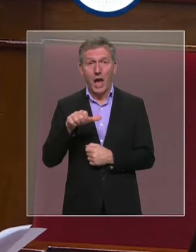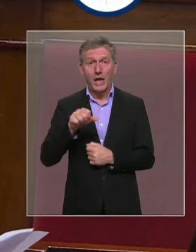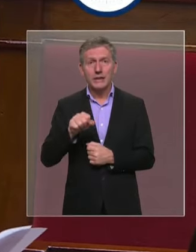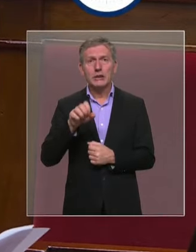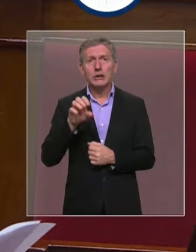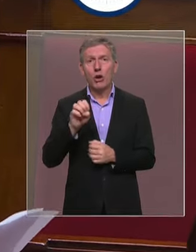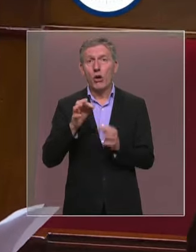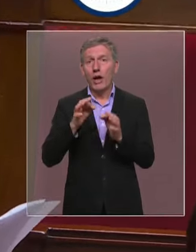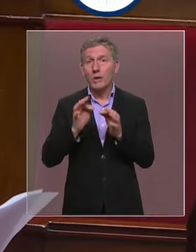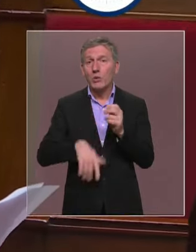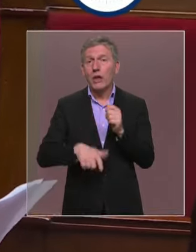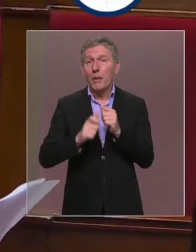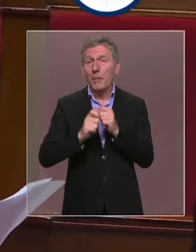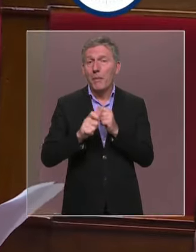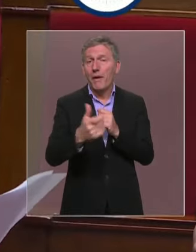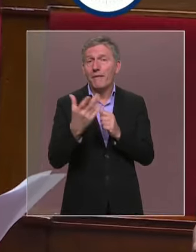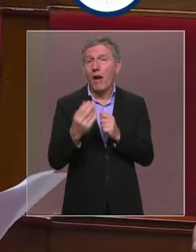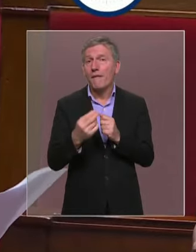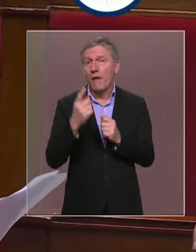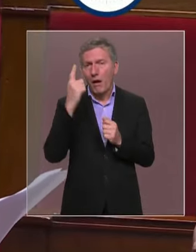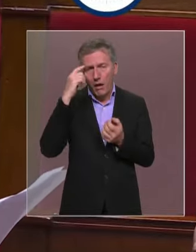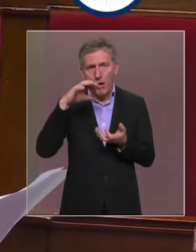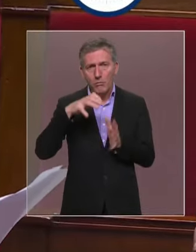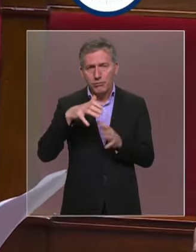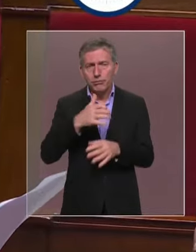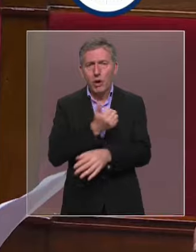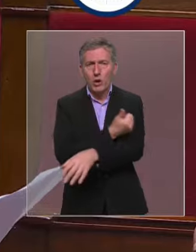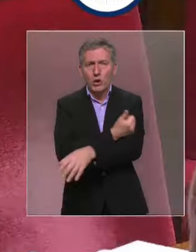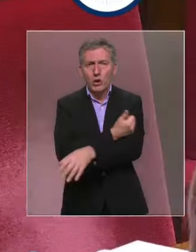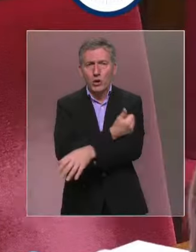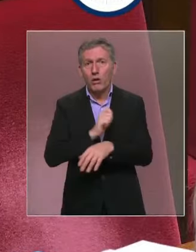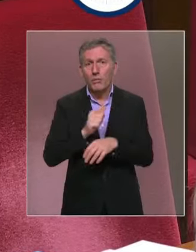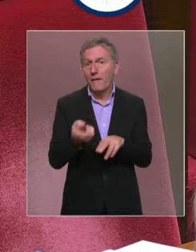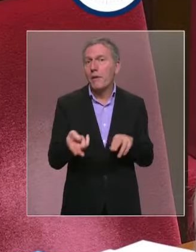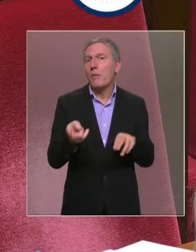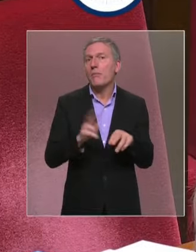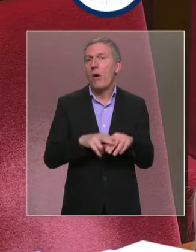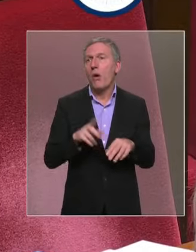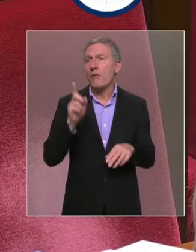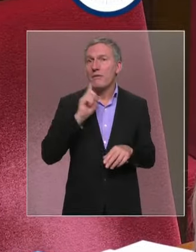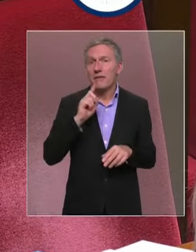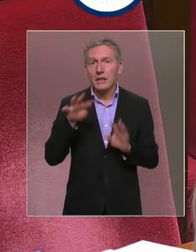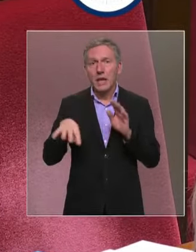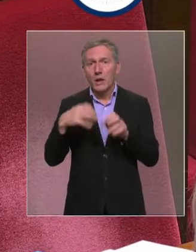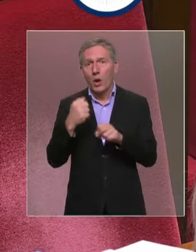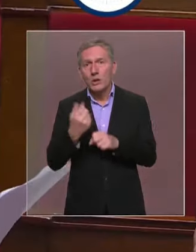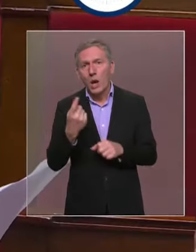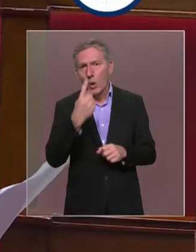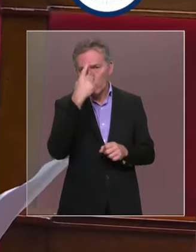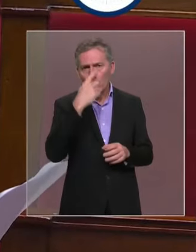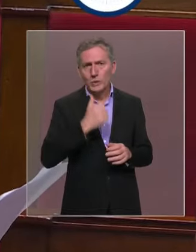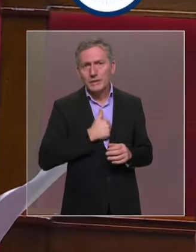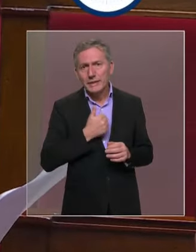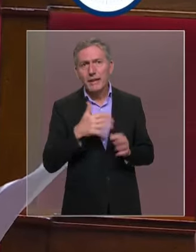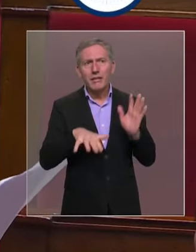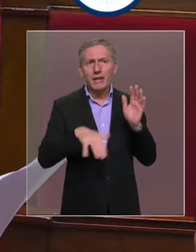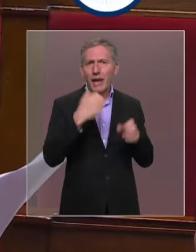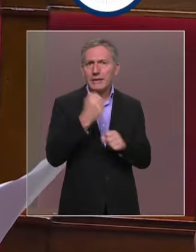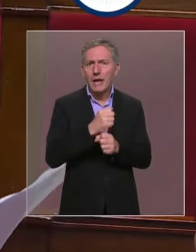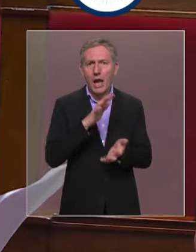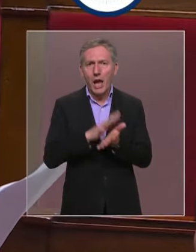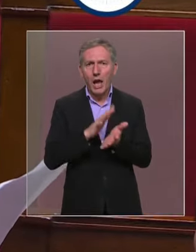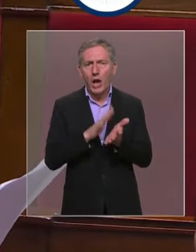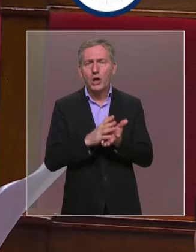bout de la chaîne, les enfants craquent, ils se droguent et en meurent comme Mireille, 14 ans, ou se suicident comme Lily, 15 ans, ou